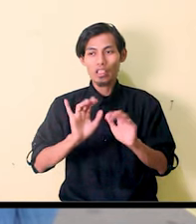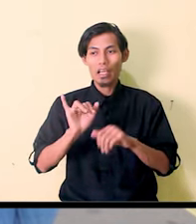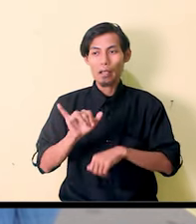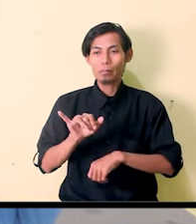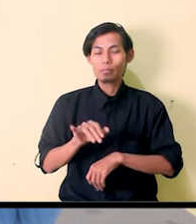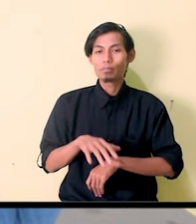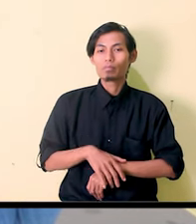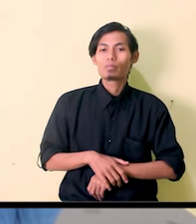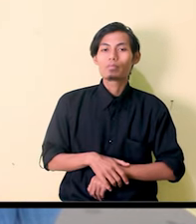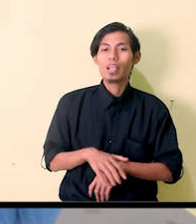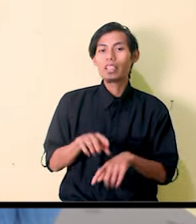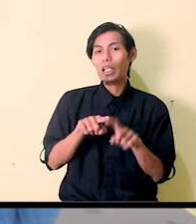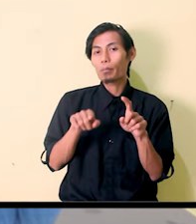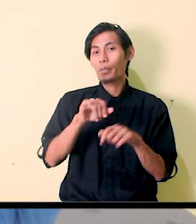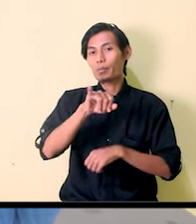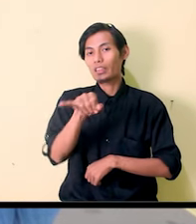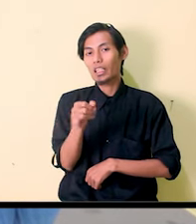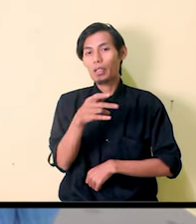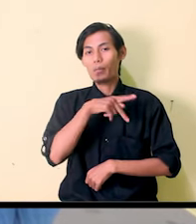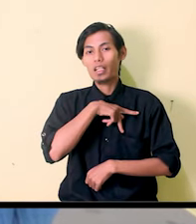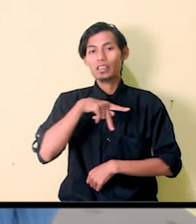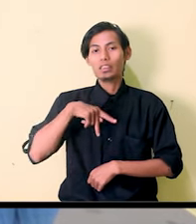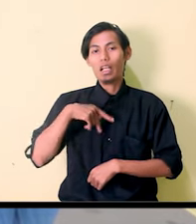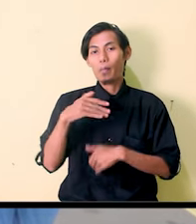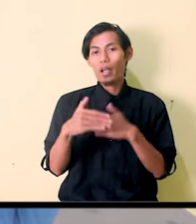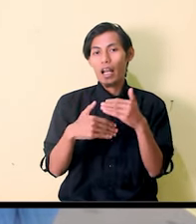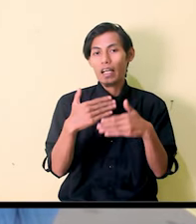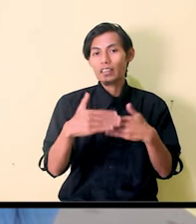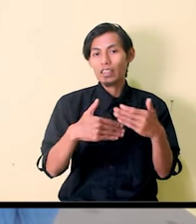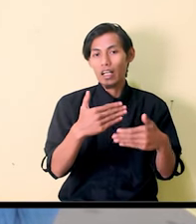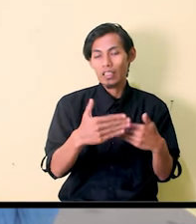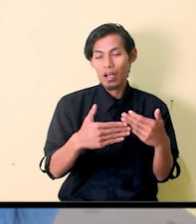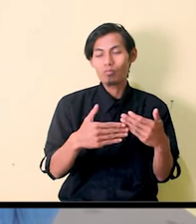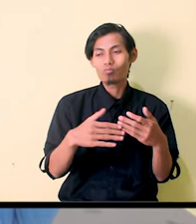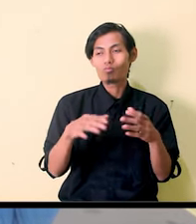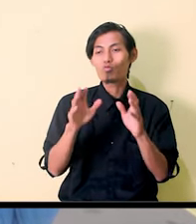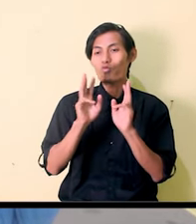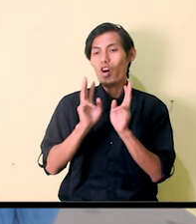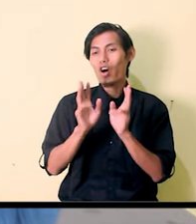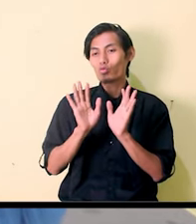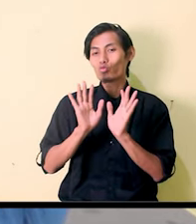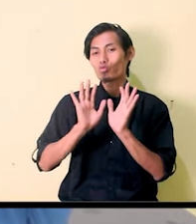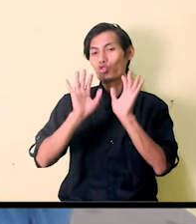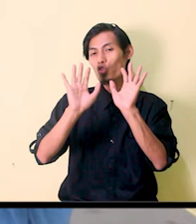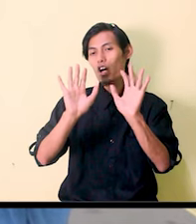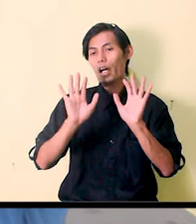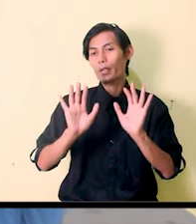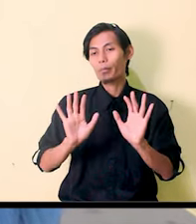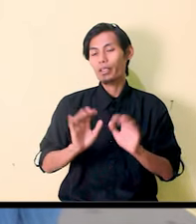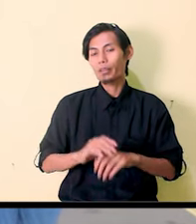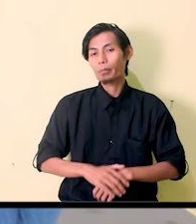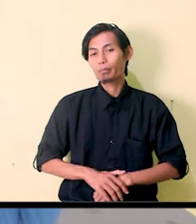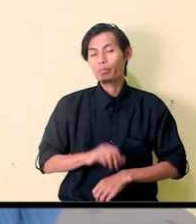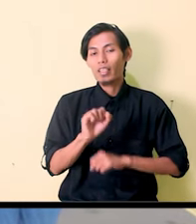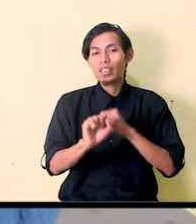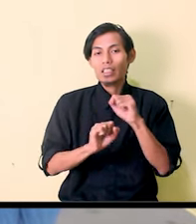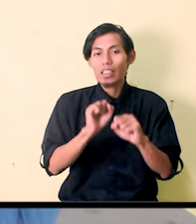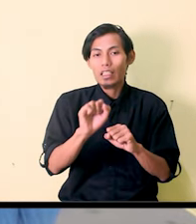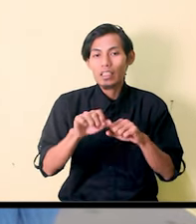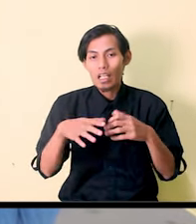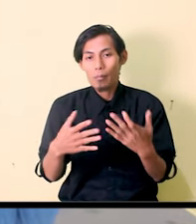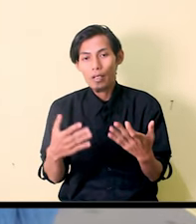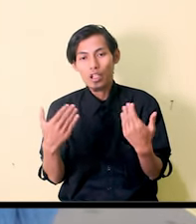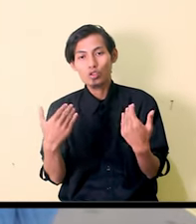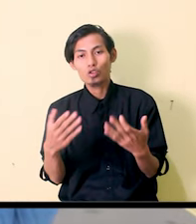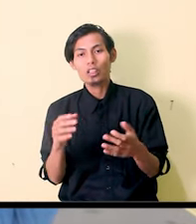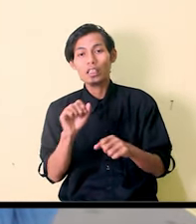tapi juga ee sebagai panitia pelaksana gitu yang Mas luar biasa sekali dan kegiatannya apa saja masaang yang sudah